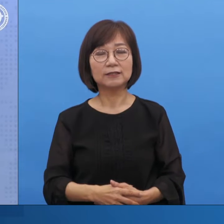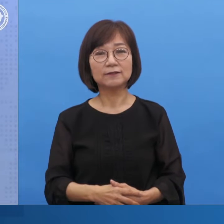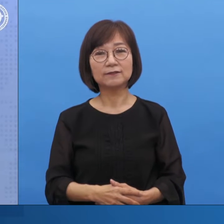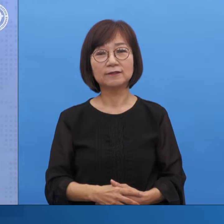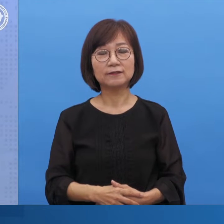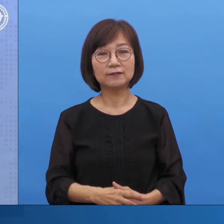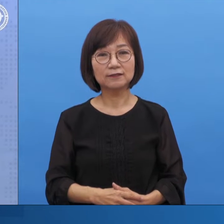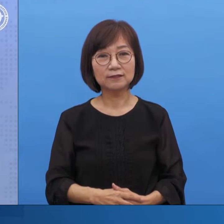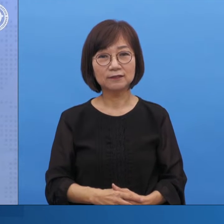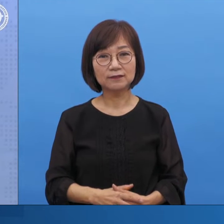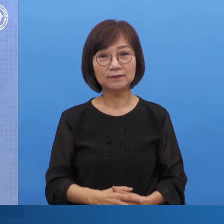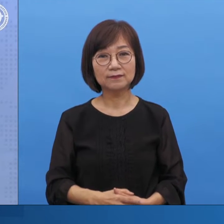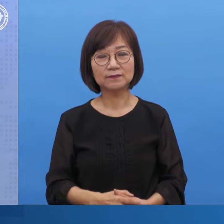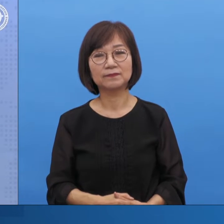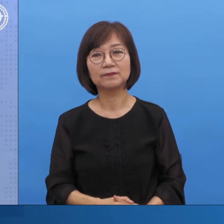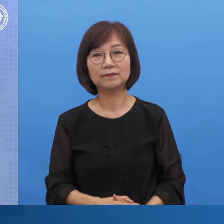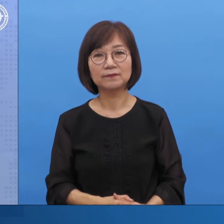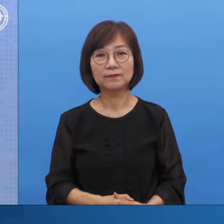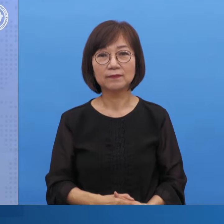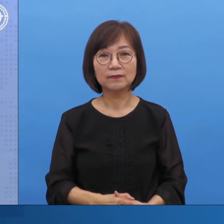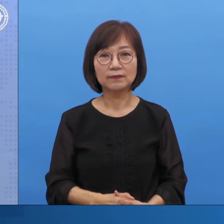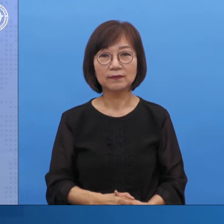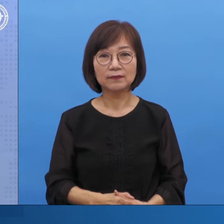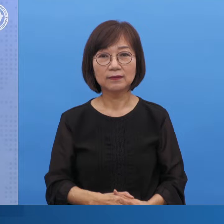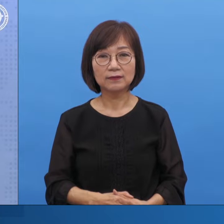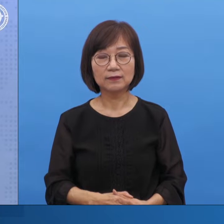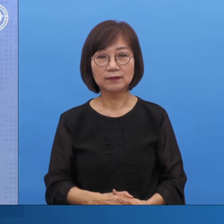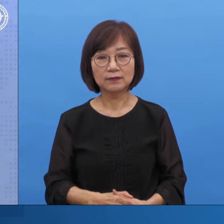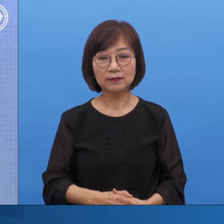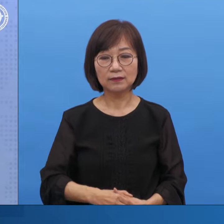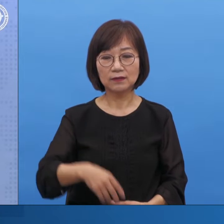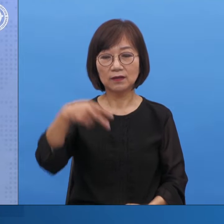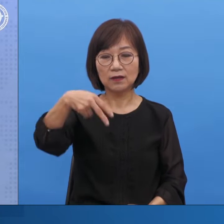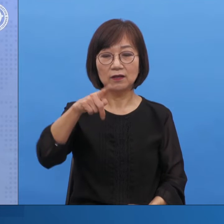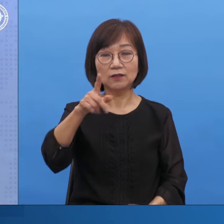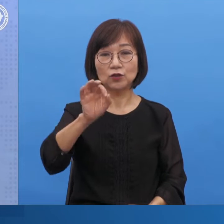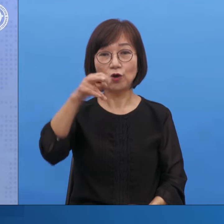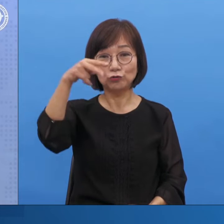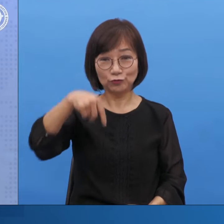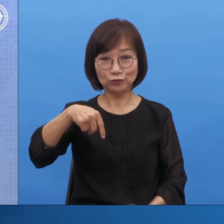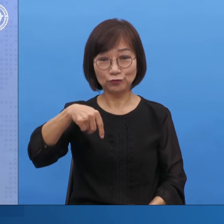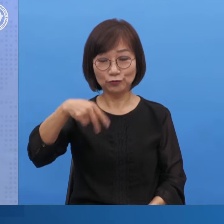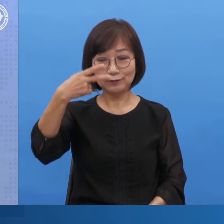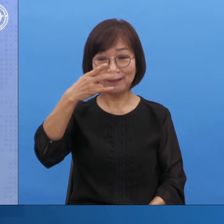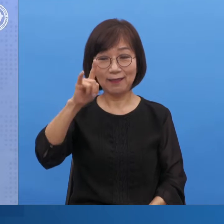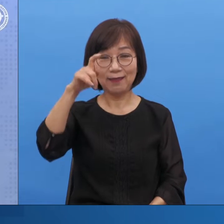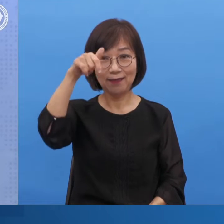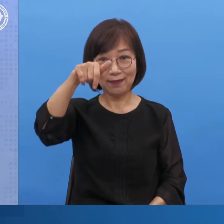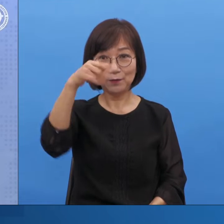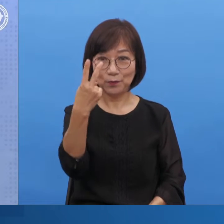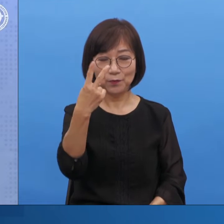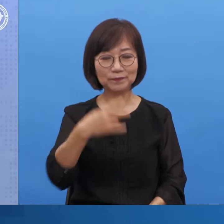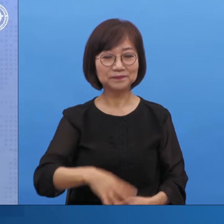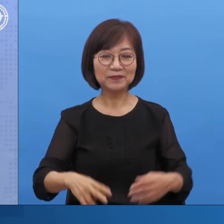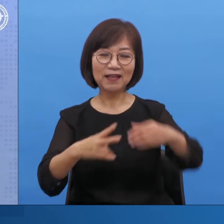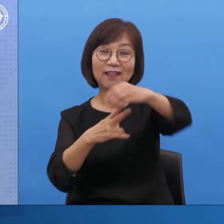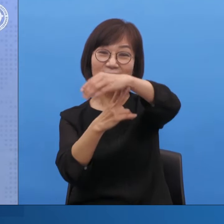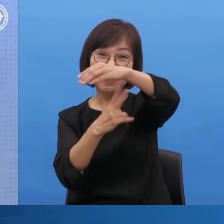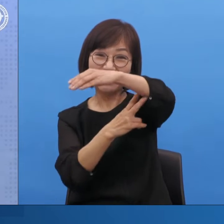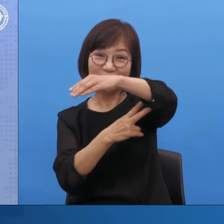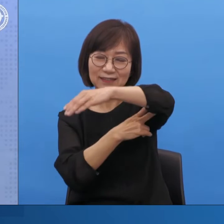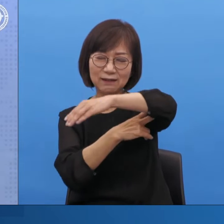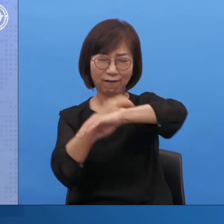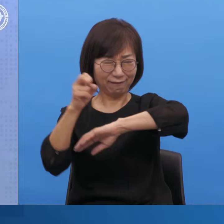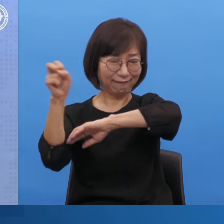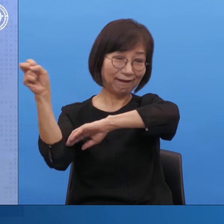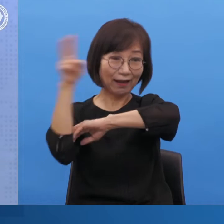fall? 그 성수대교가 갑자기 위에 것이면 날아가서 무너진 게 아닙니다. And it's not that the Seongsu Bridge suddenly